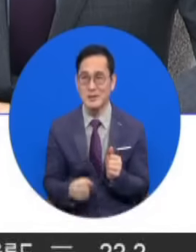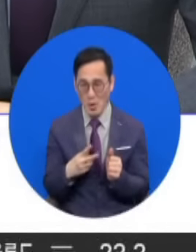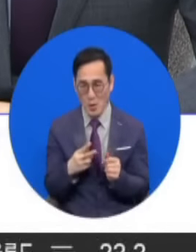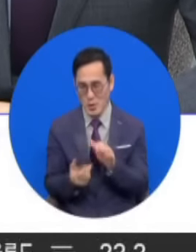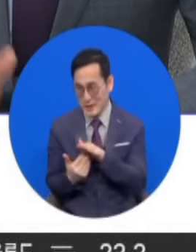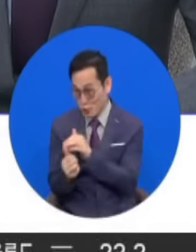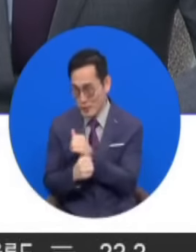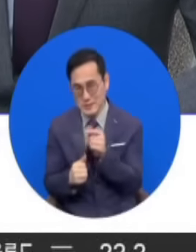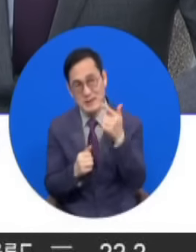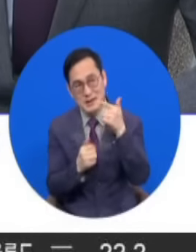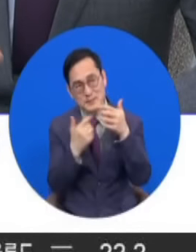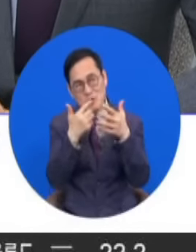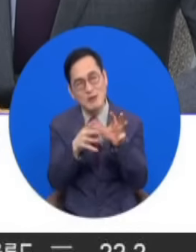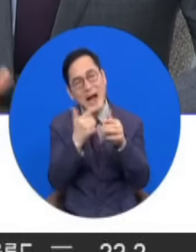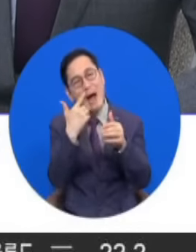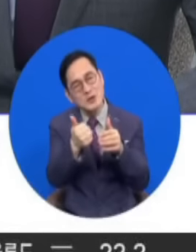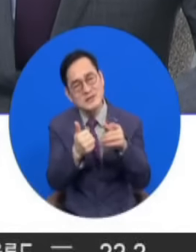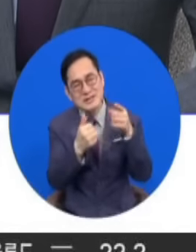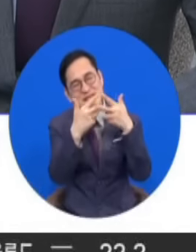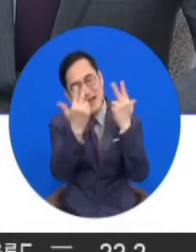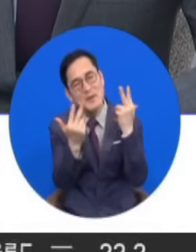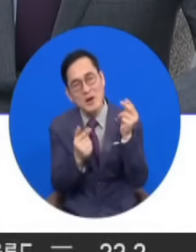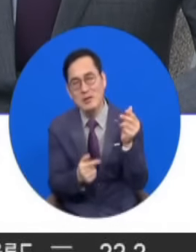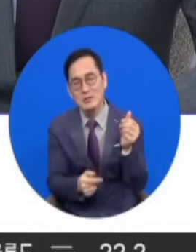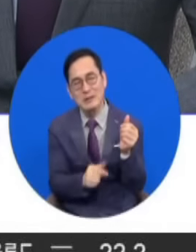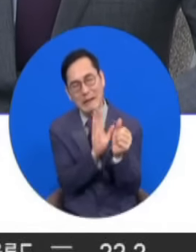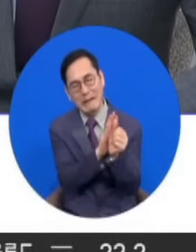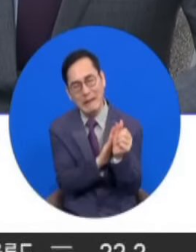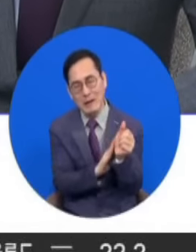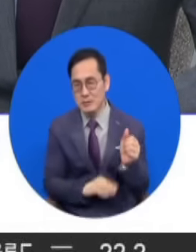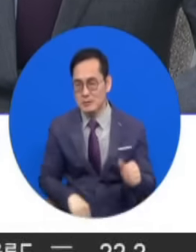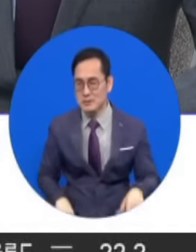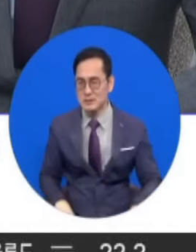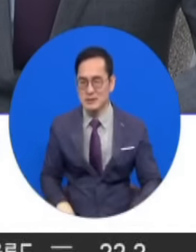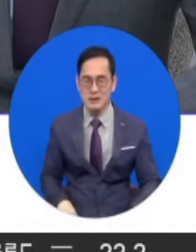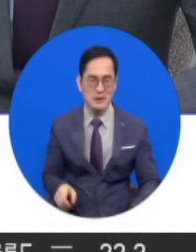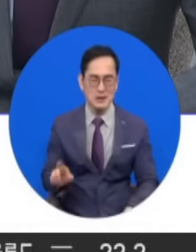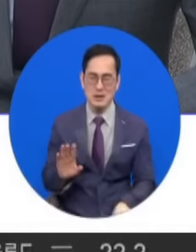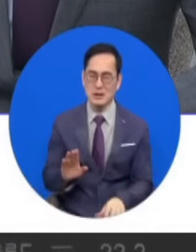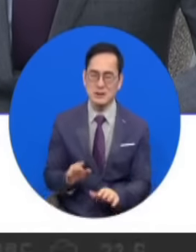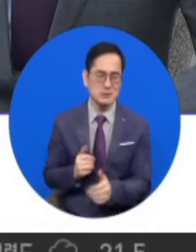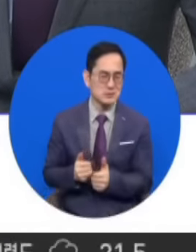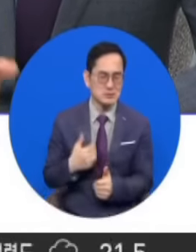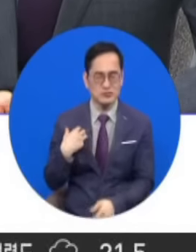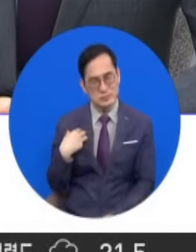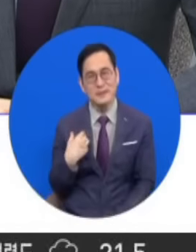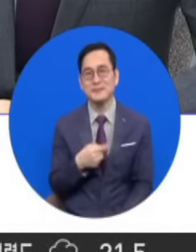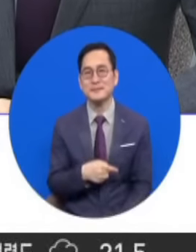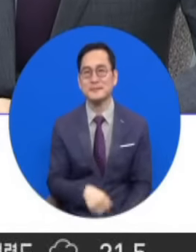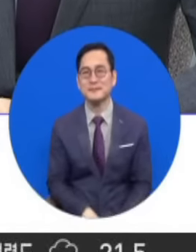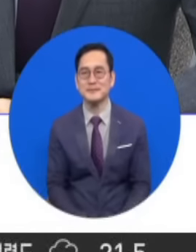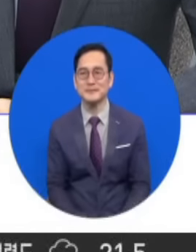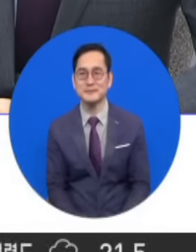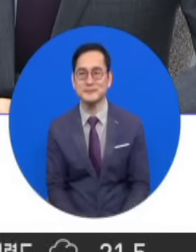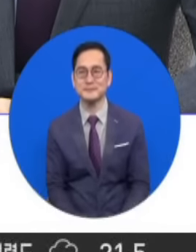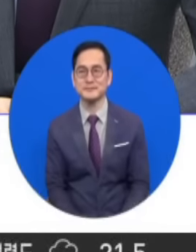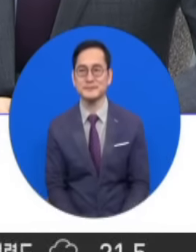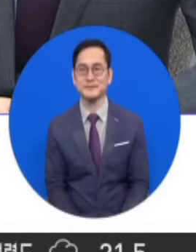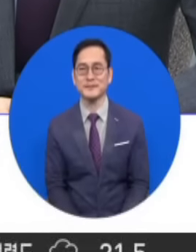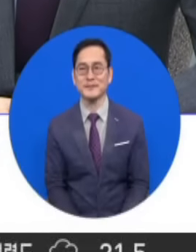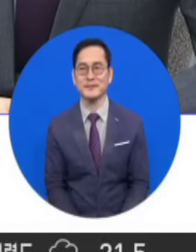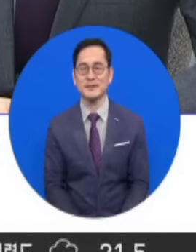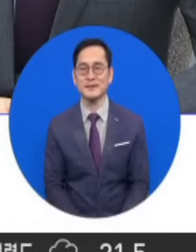이런 이야기 해서 이재명 대표도 천준호 비서실장한테 시켜가지고 그런 이야기 이제 안 나오게 해달라 그랬거든요. 그러니까 이제는